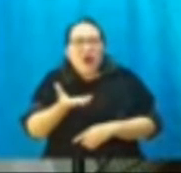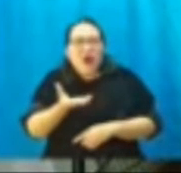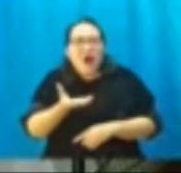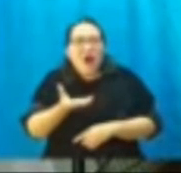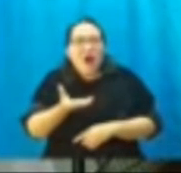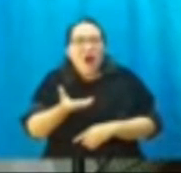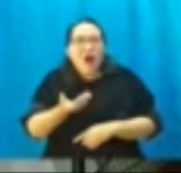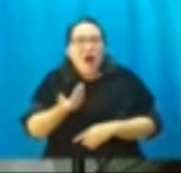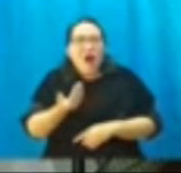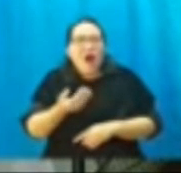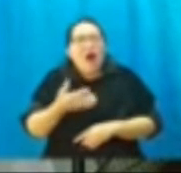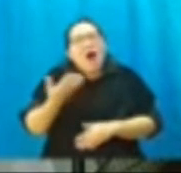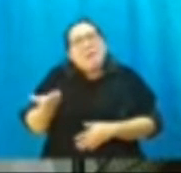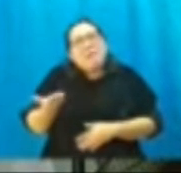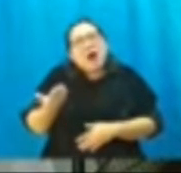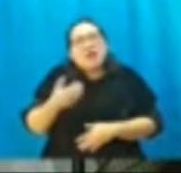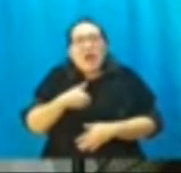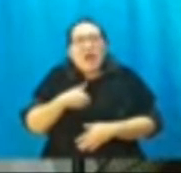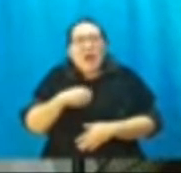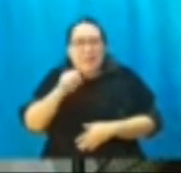digaji Berapa paste